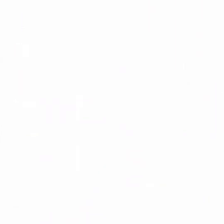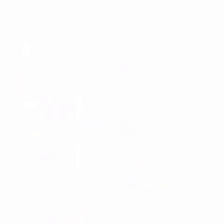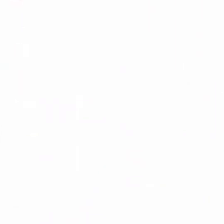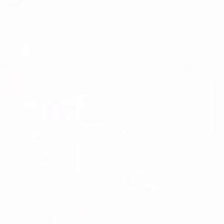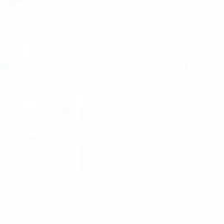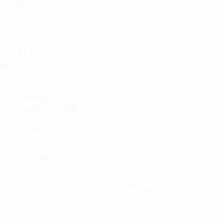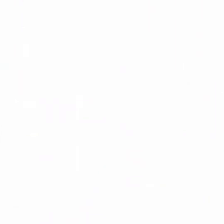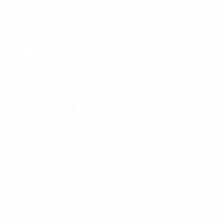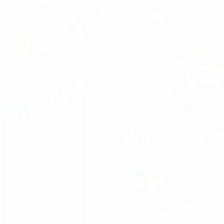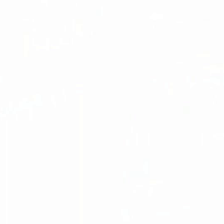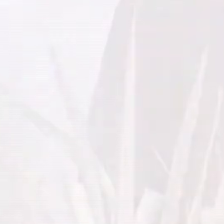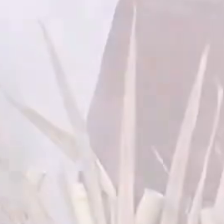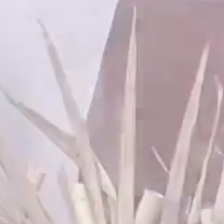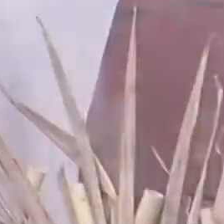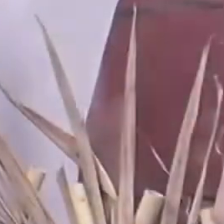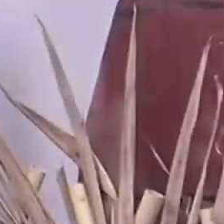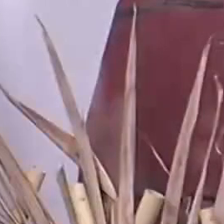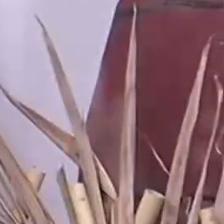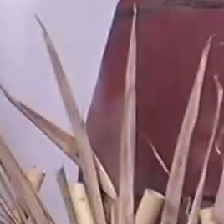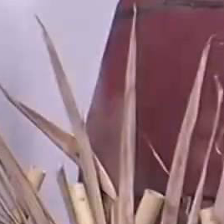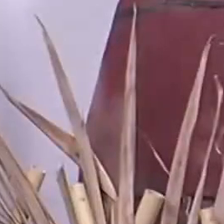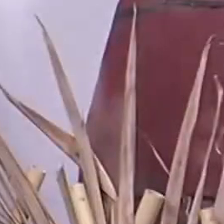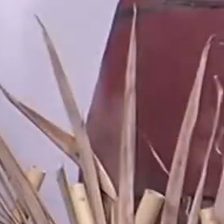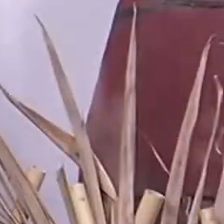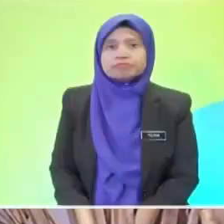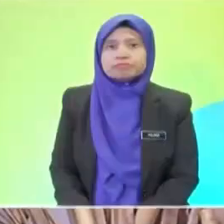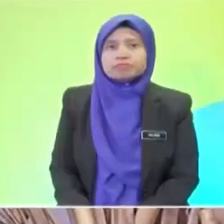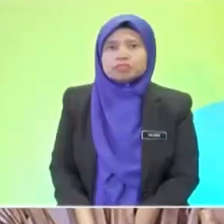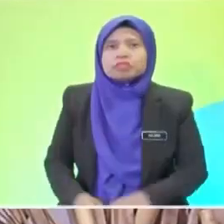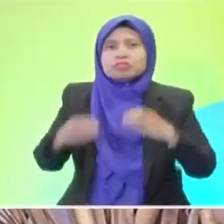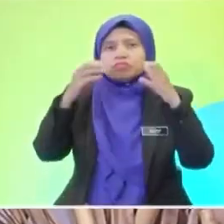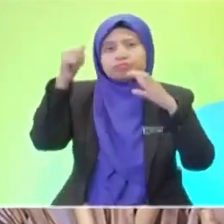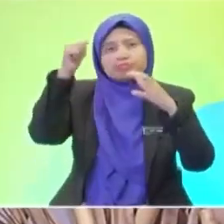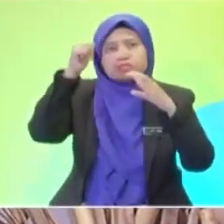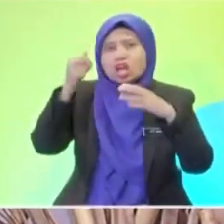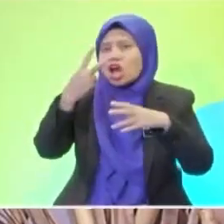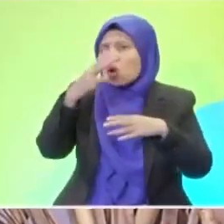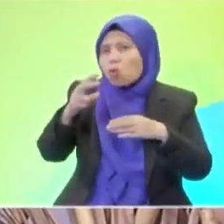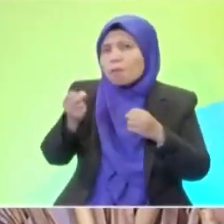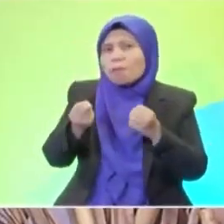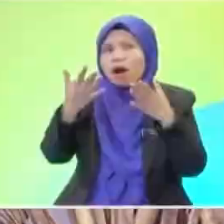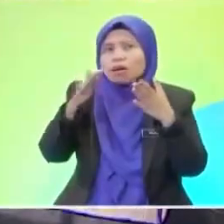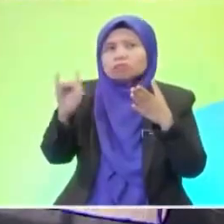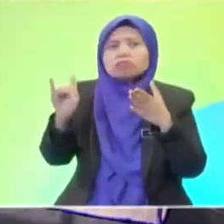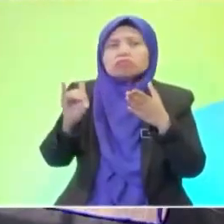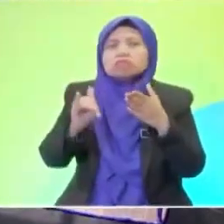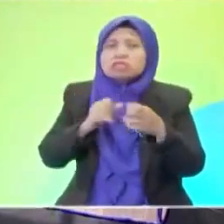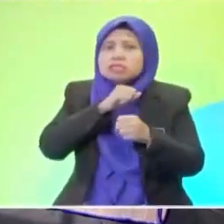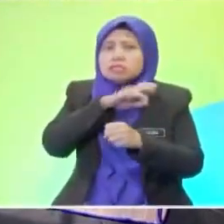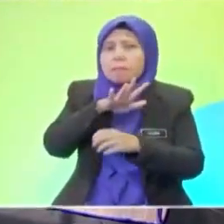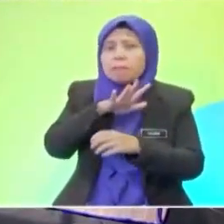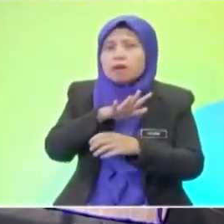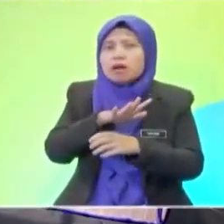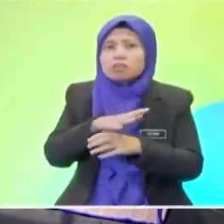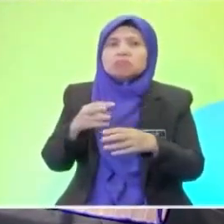Katy end ih ih ih gua hari cupu Tengok nih banyak nih sampah nasi pada